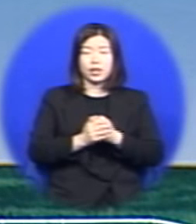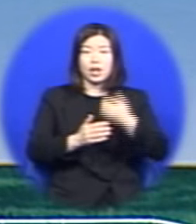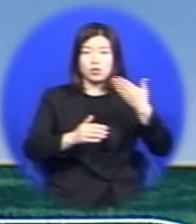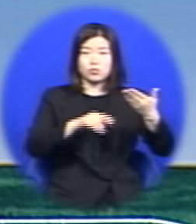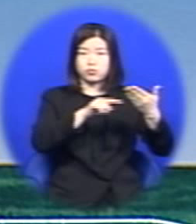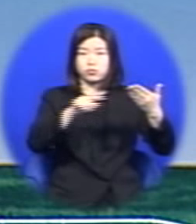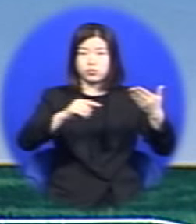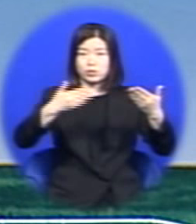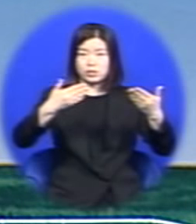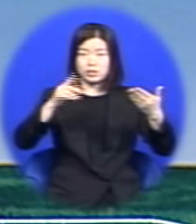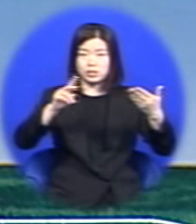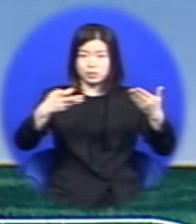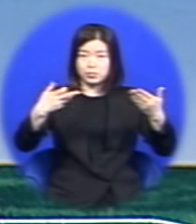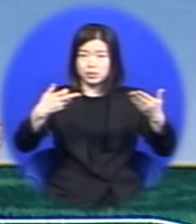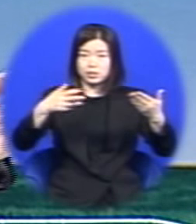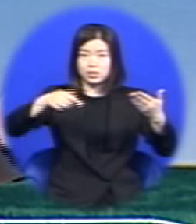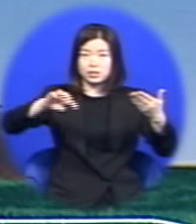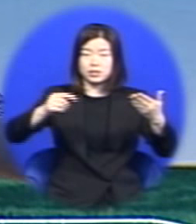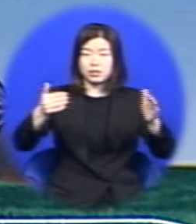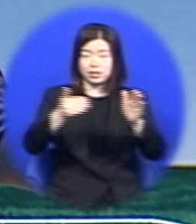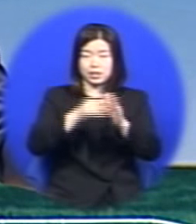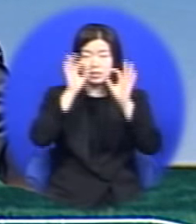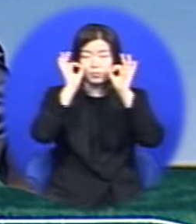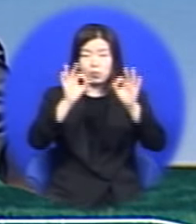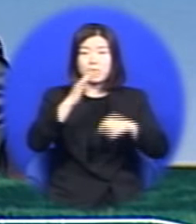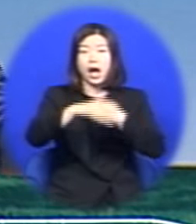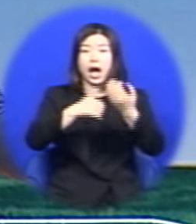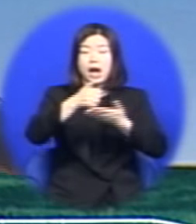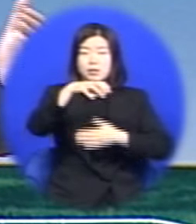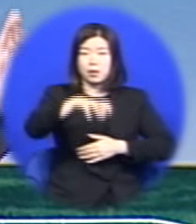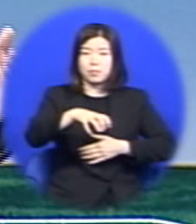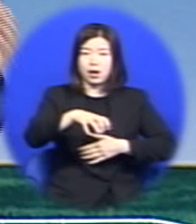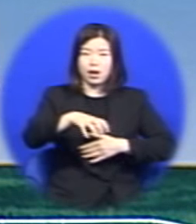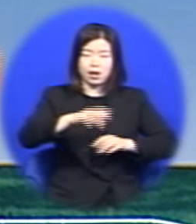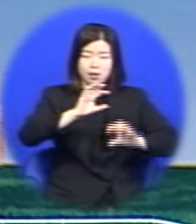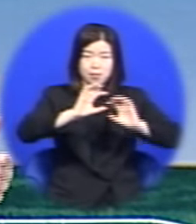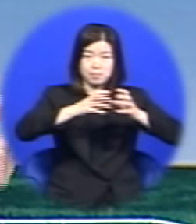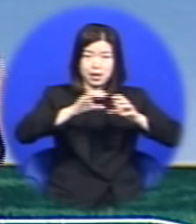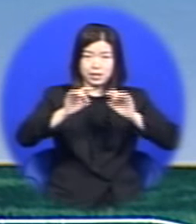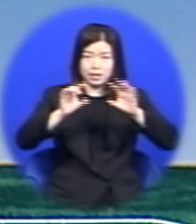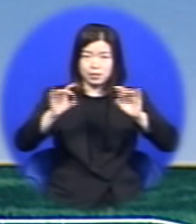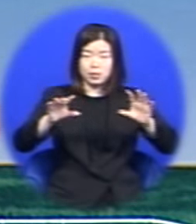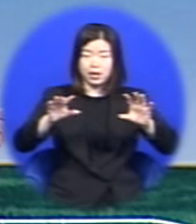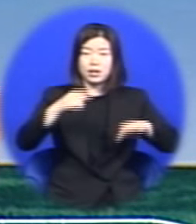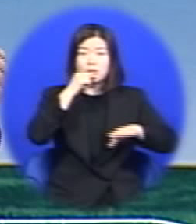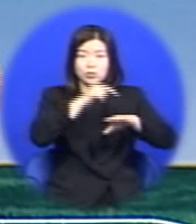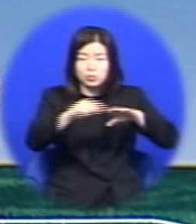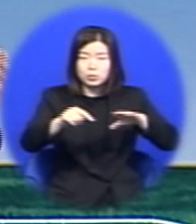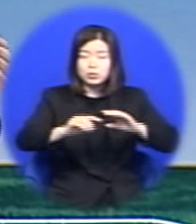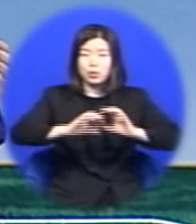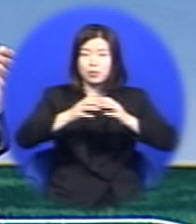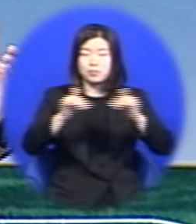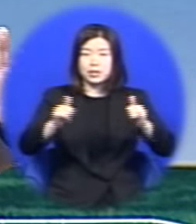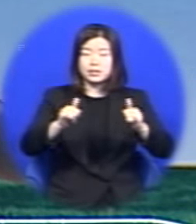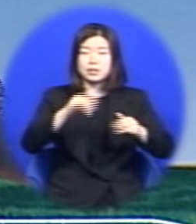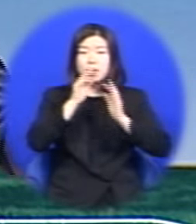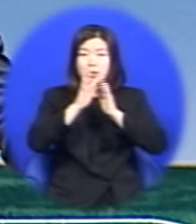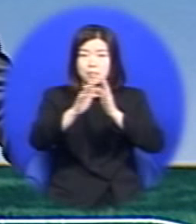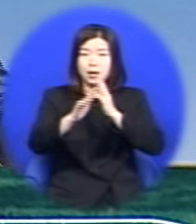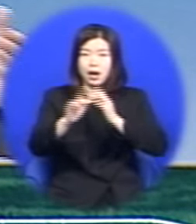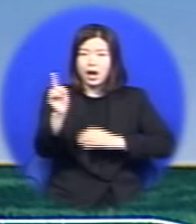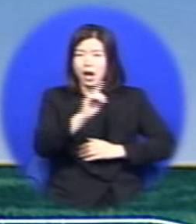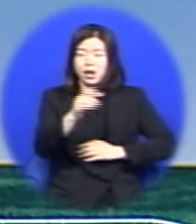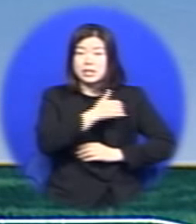9절부터 17절까지 보면 하나님 앞에 각 나라와 족속과 백성과 방언에서 아무도 능히 셀 수